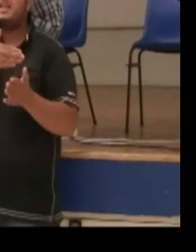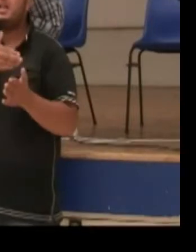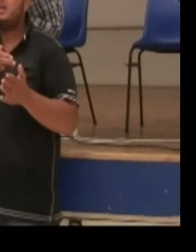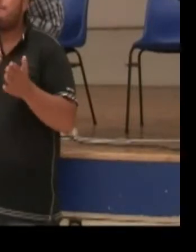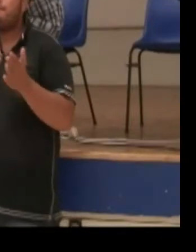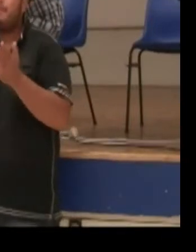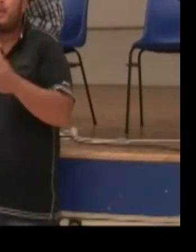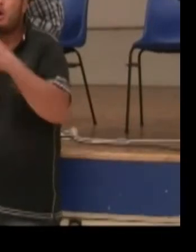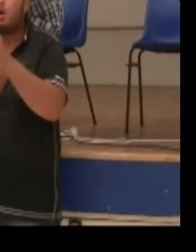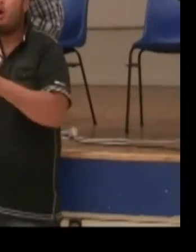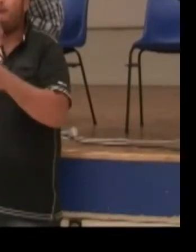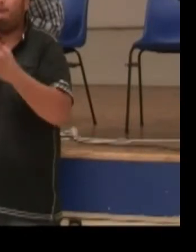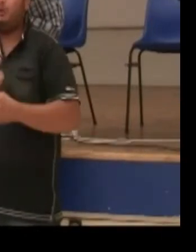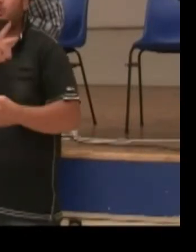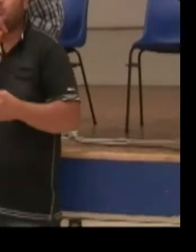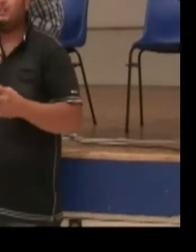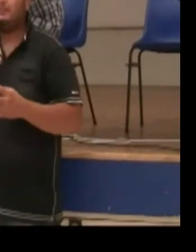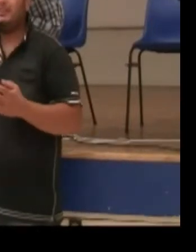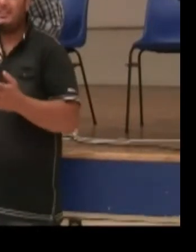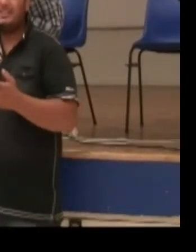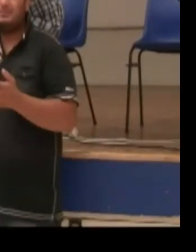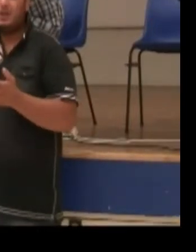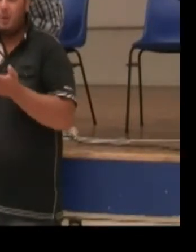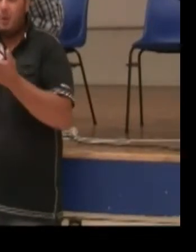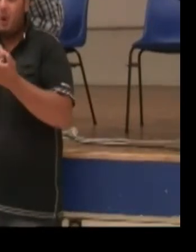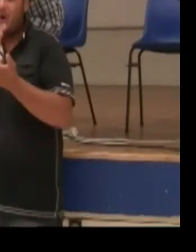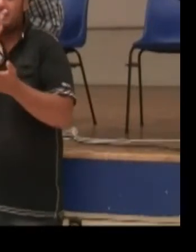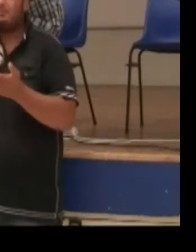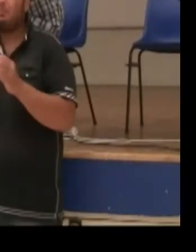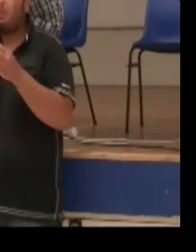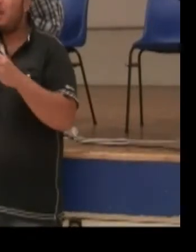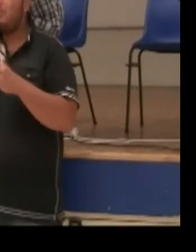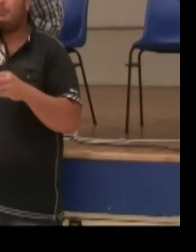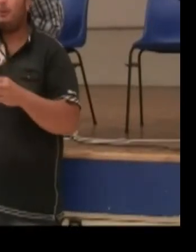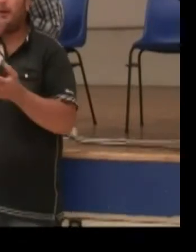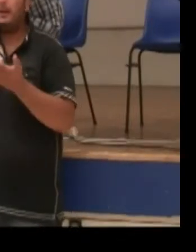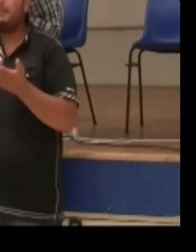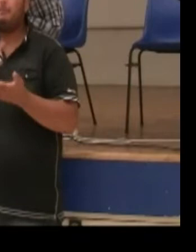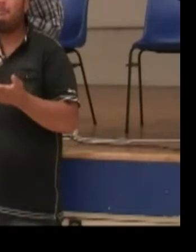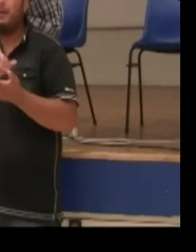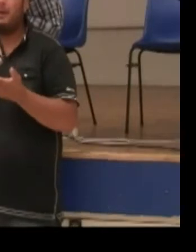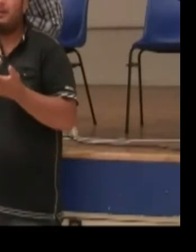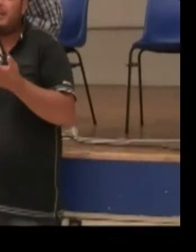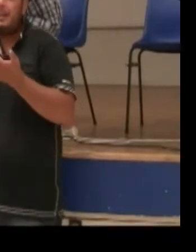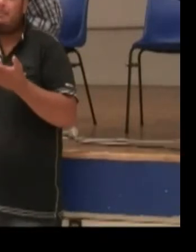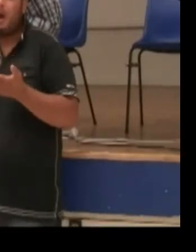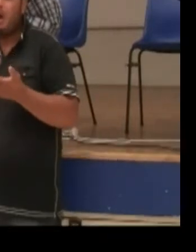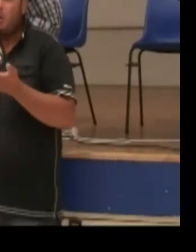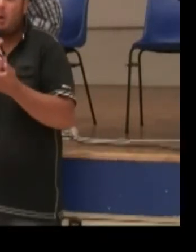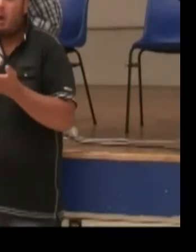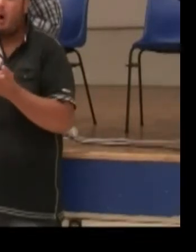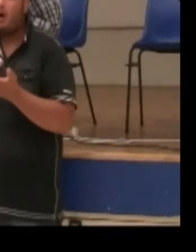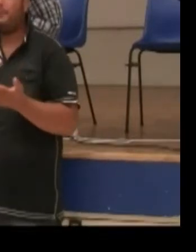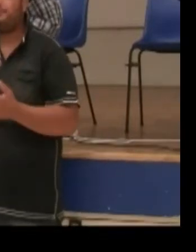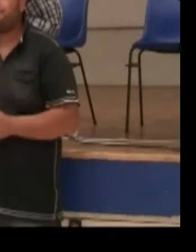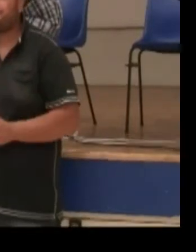subhanahu wa ta'ala dans le Coran. Le problème, c'est que nous, on ne lit pas le Coran. وظنوا أنهم مانعتهم حصونهم فأتاهم